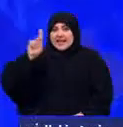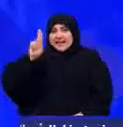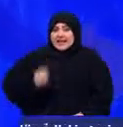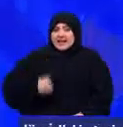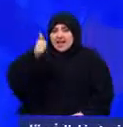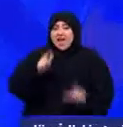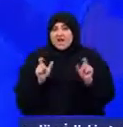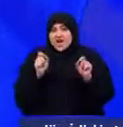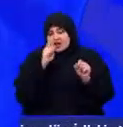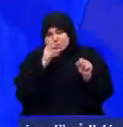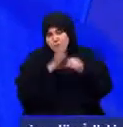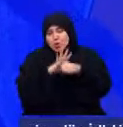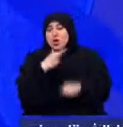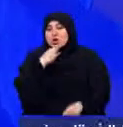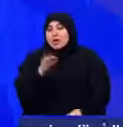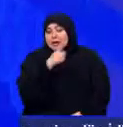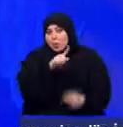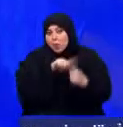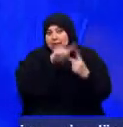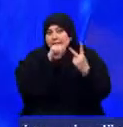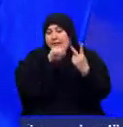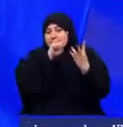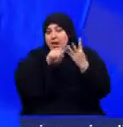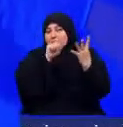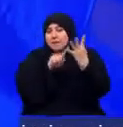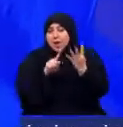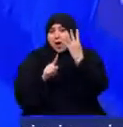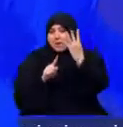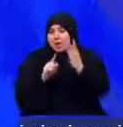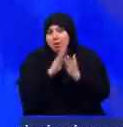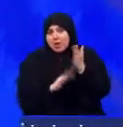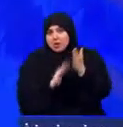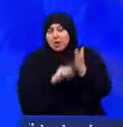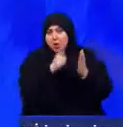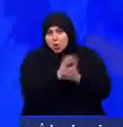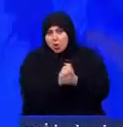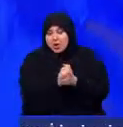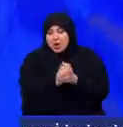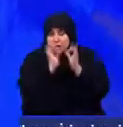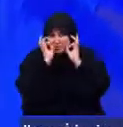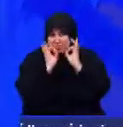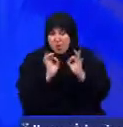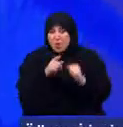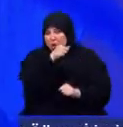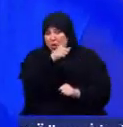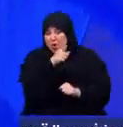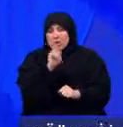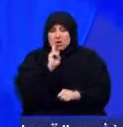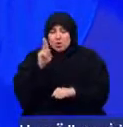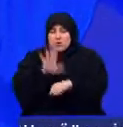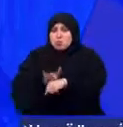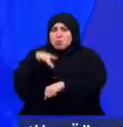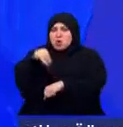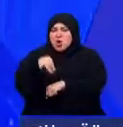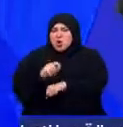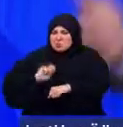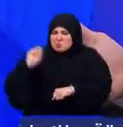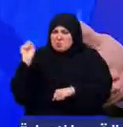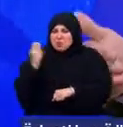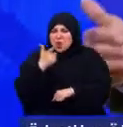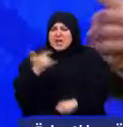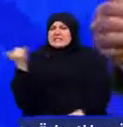دلتا. هذه المتحورات أكثر عدوى، تتنقل بشكل